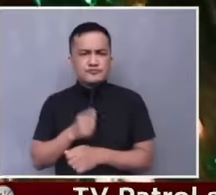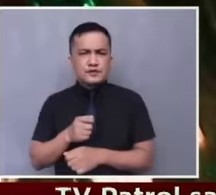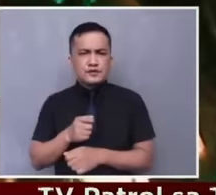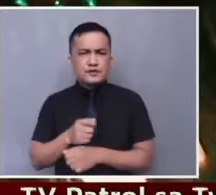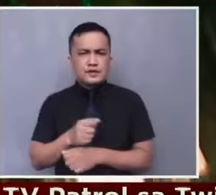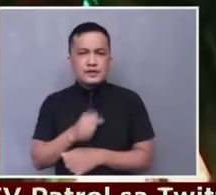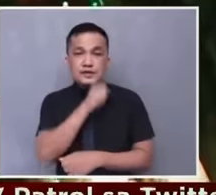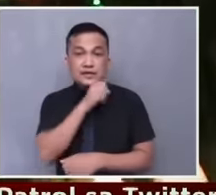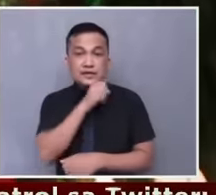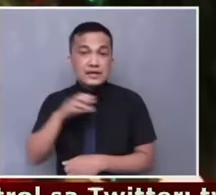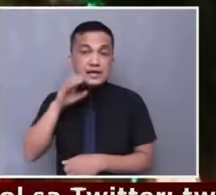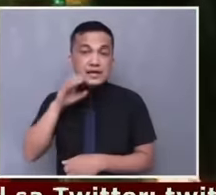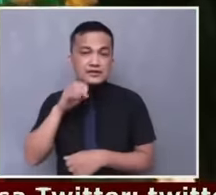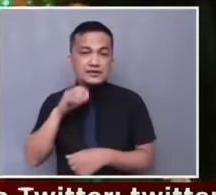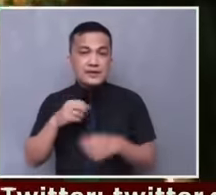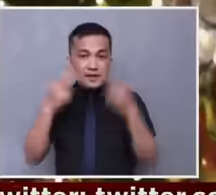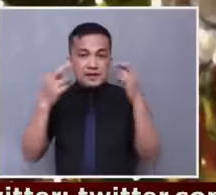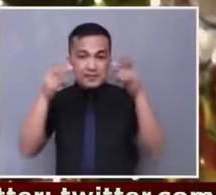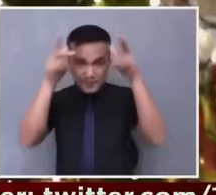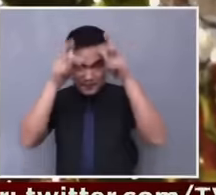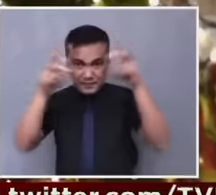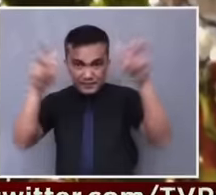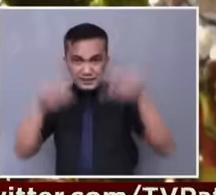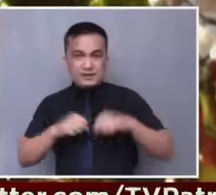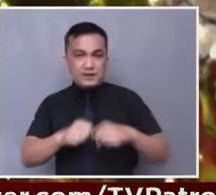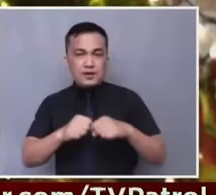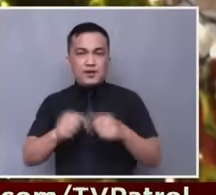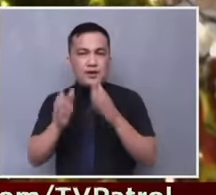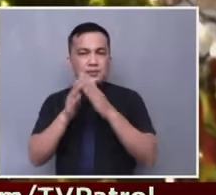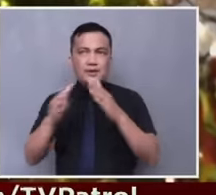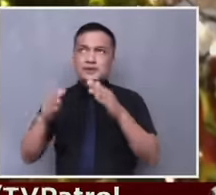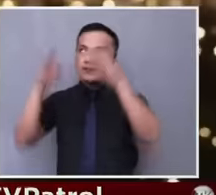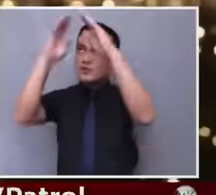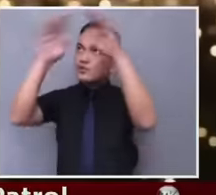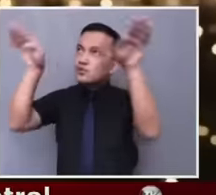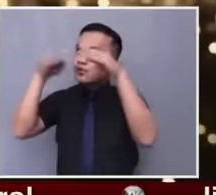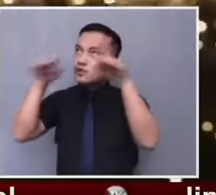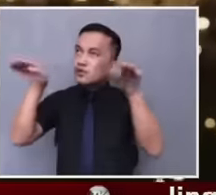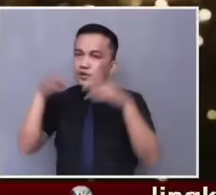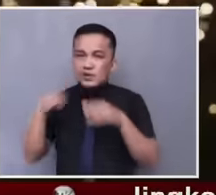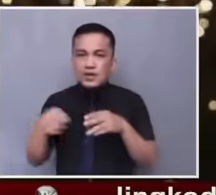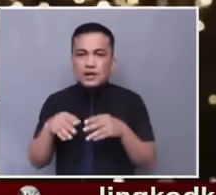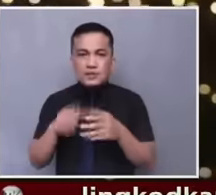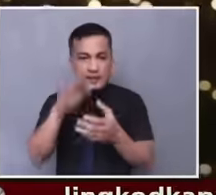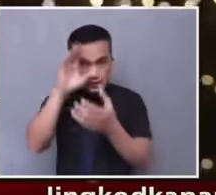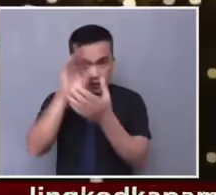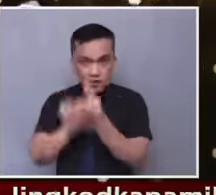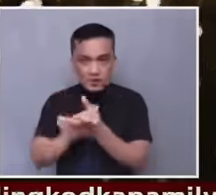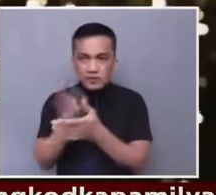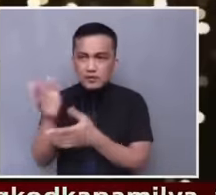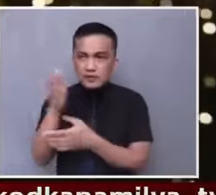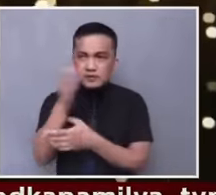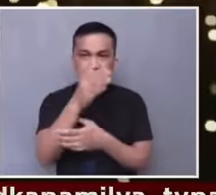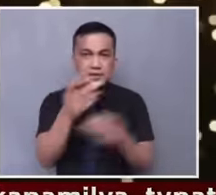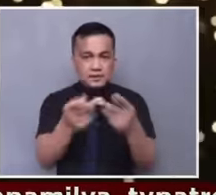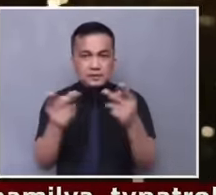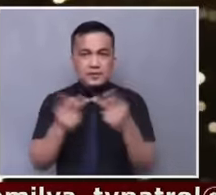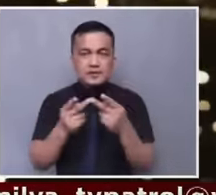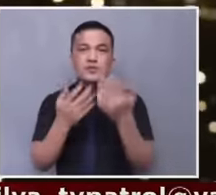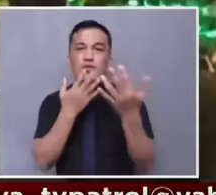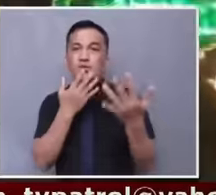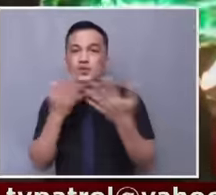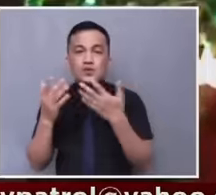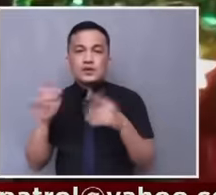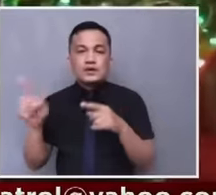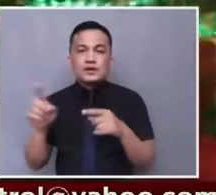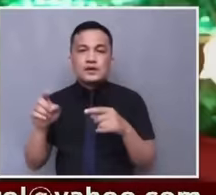at naglalakihang Christmas tree. Mahilig mag-ikot ang mag-asawa sa lugar na may mga makukulay na Christmas